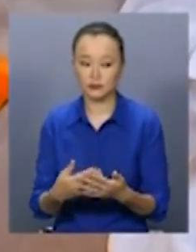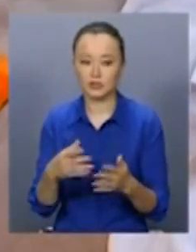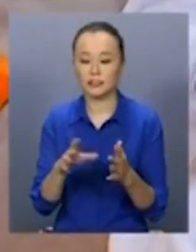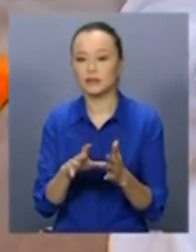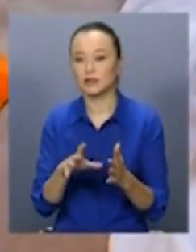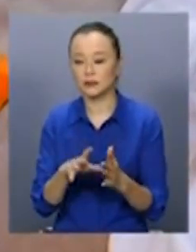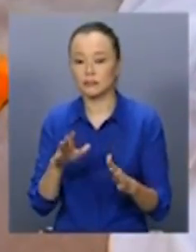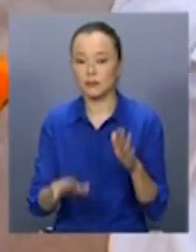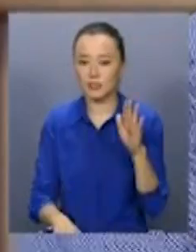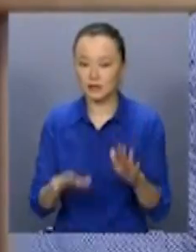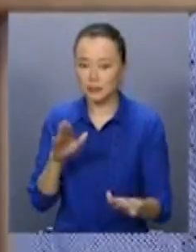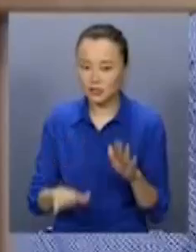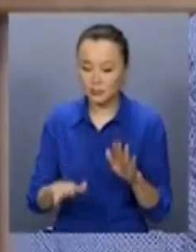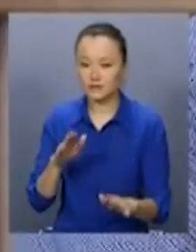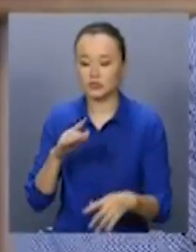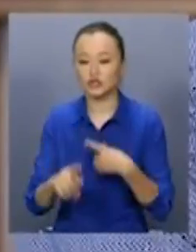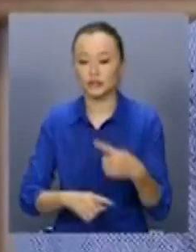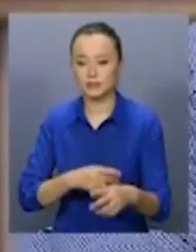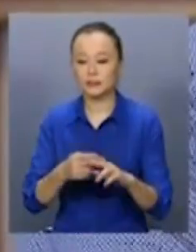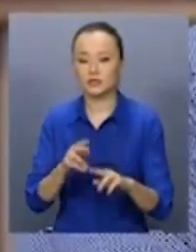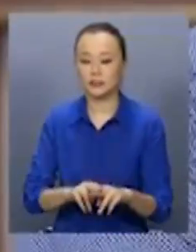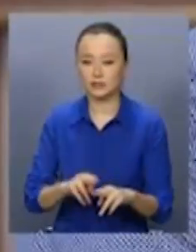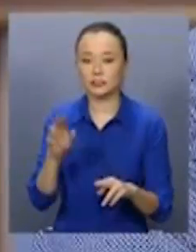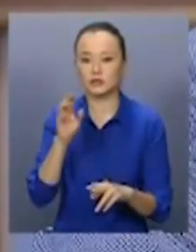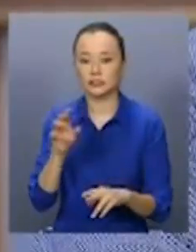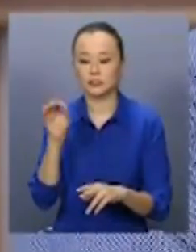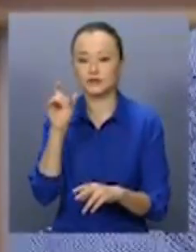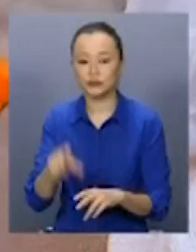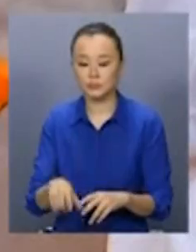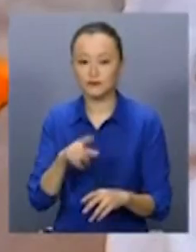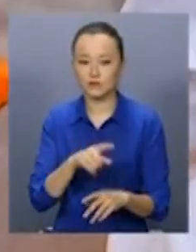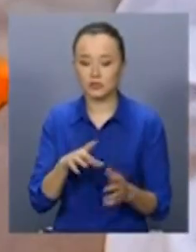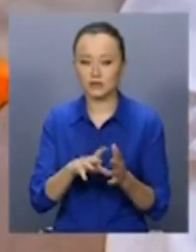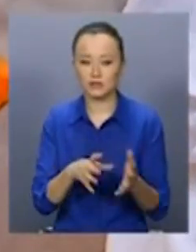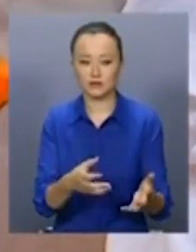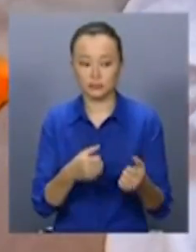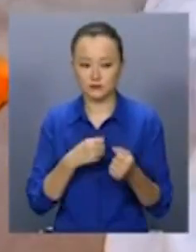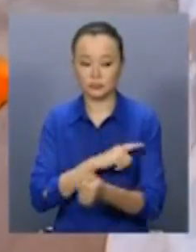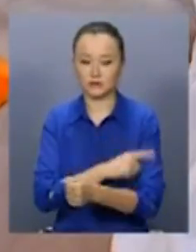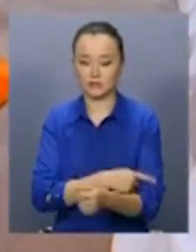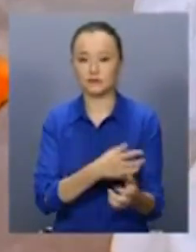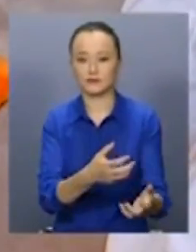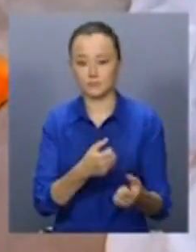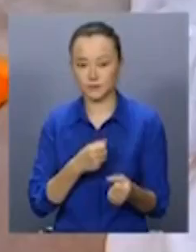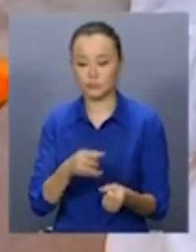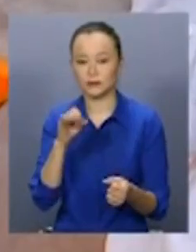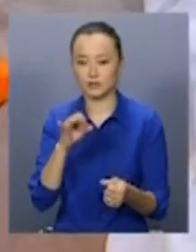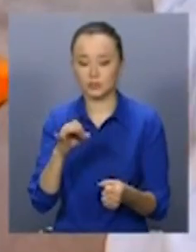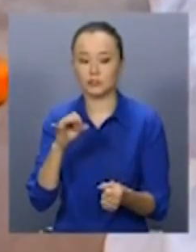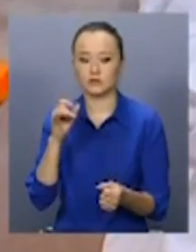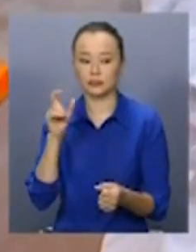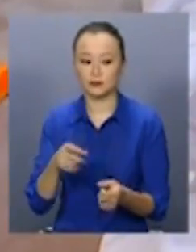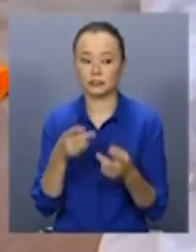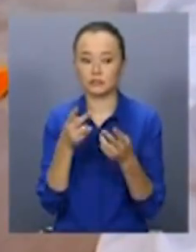энергетикалық баланс арқылы ол сол адамнан маманның өзі де энергетикалық отырады, күш қуат алып отырады. И жаңағы мына